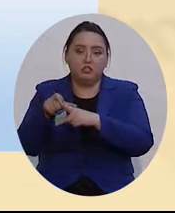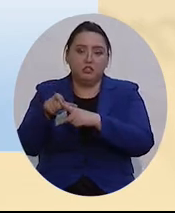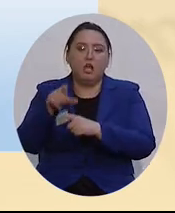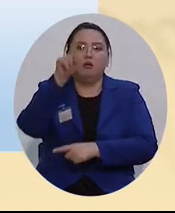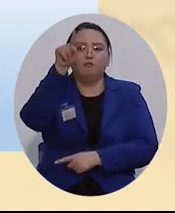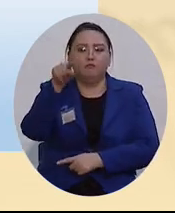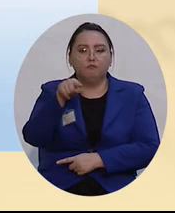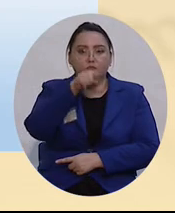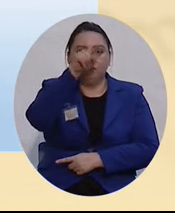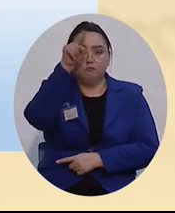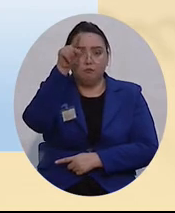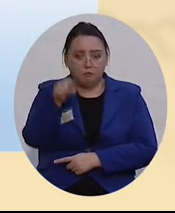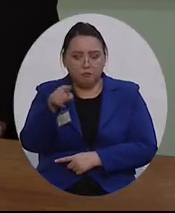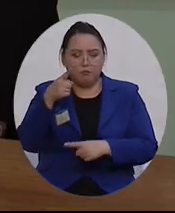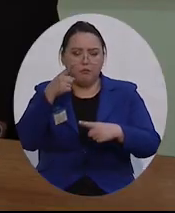чи эргэлж байна.